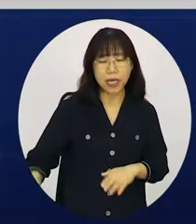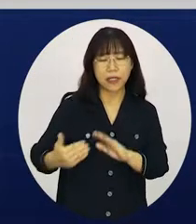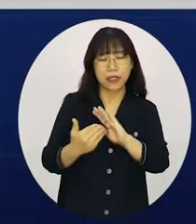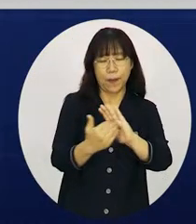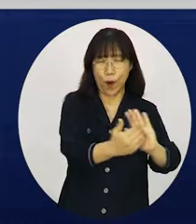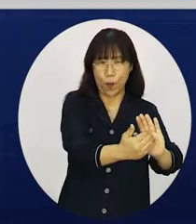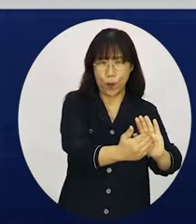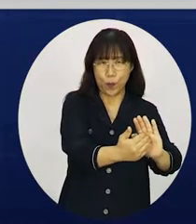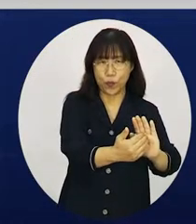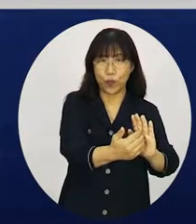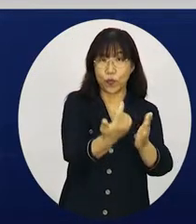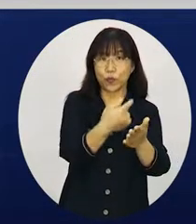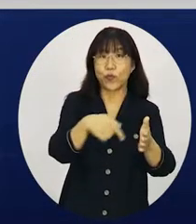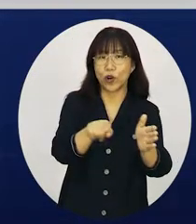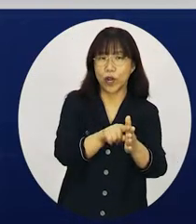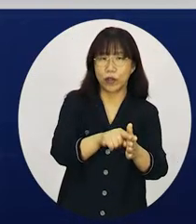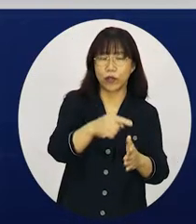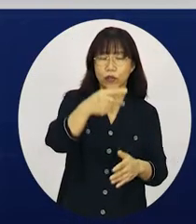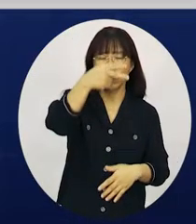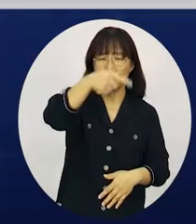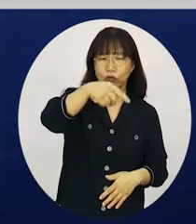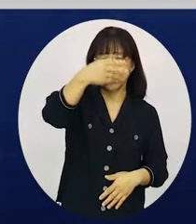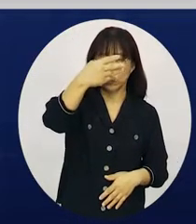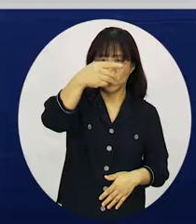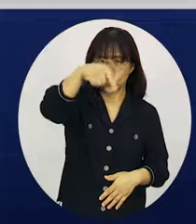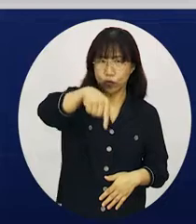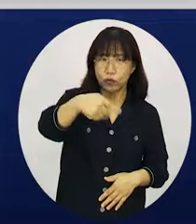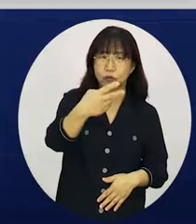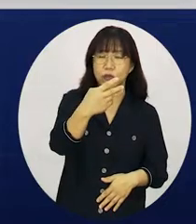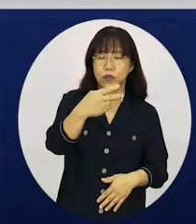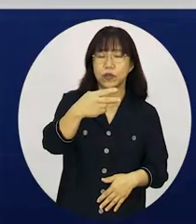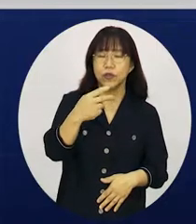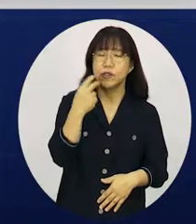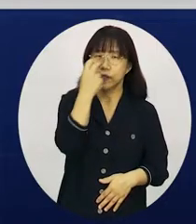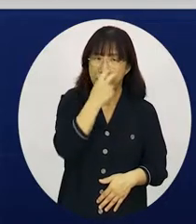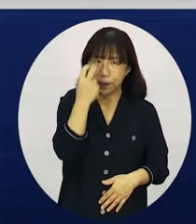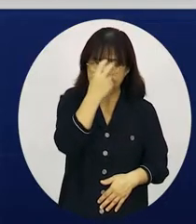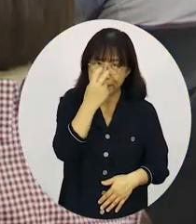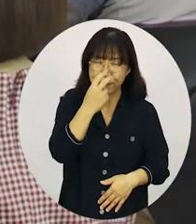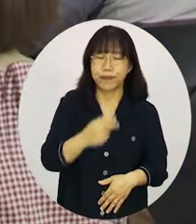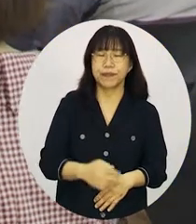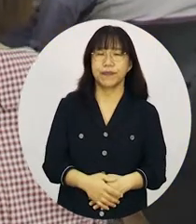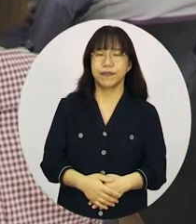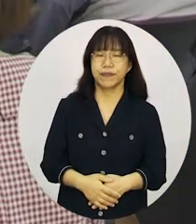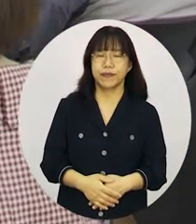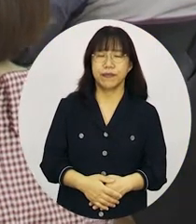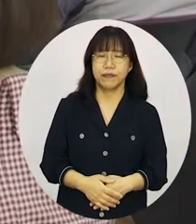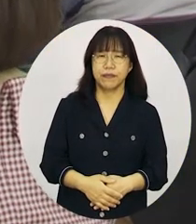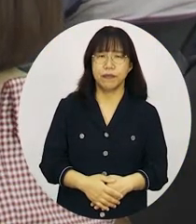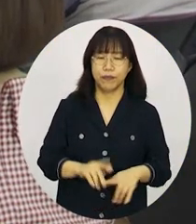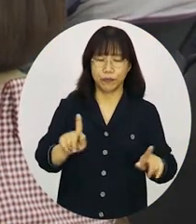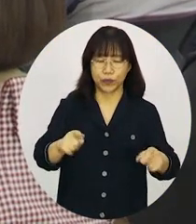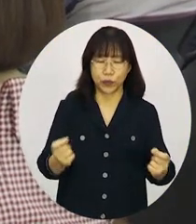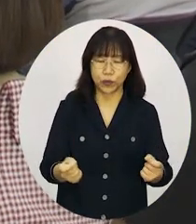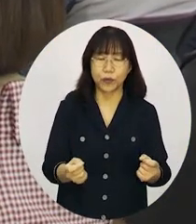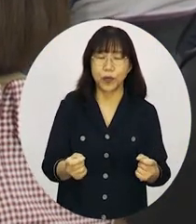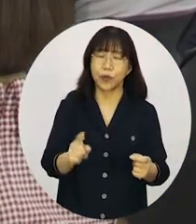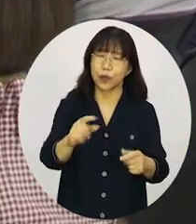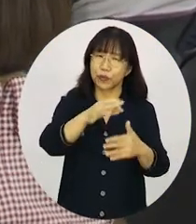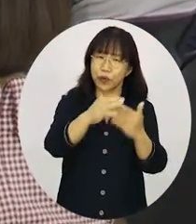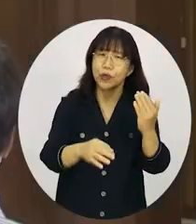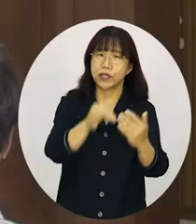실종 예방사업 두루살핀 포유 프로젝트 발대식이 열렸습니다. 두루살핀 포유